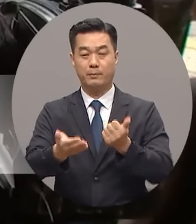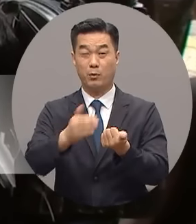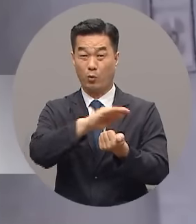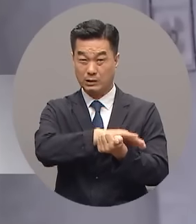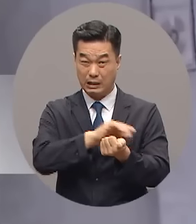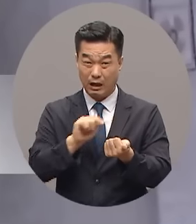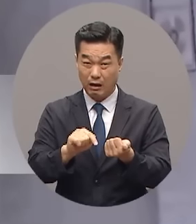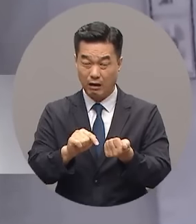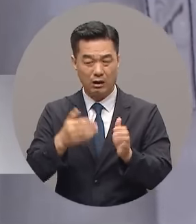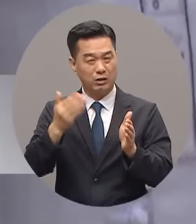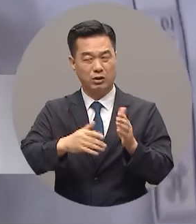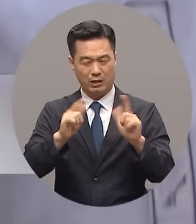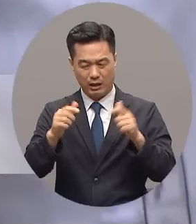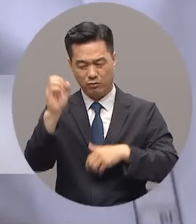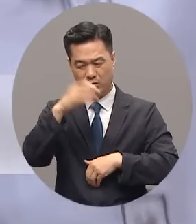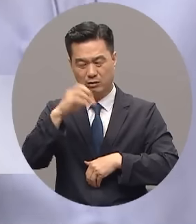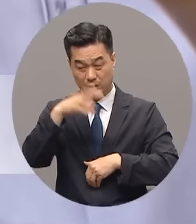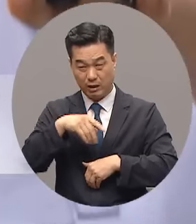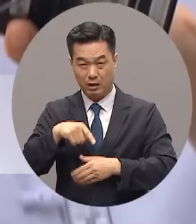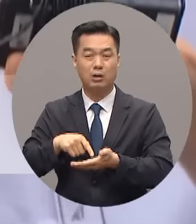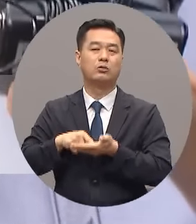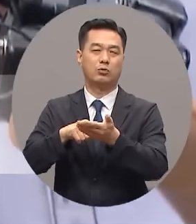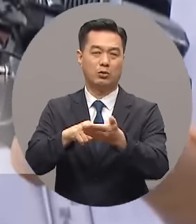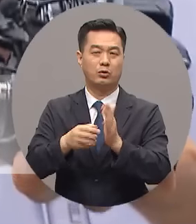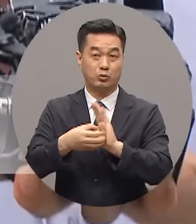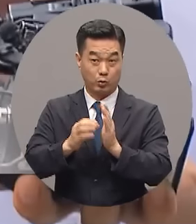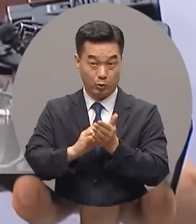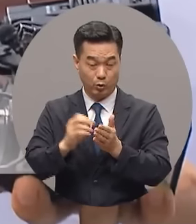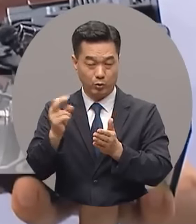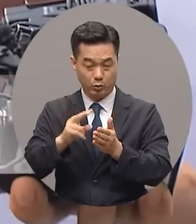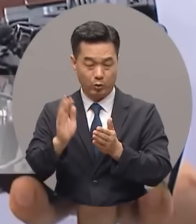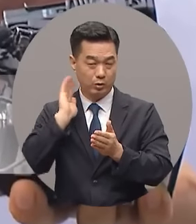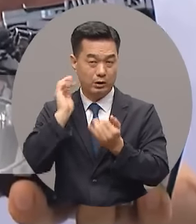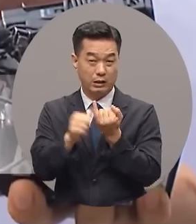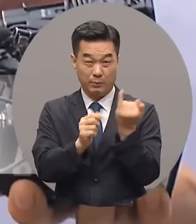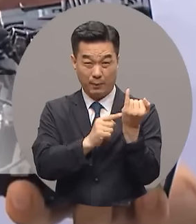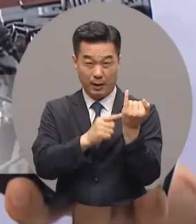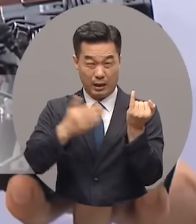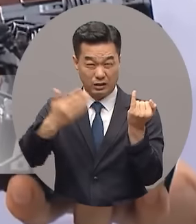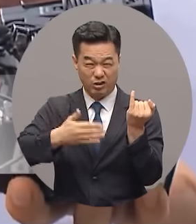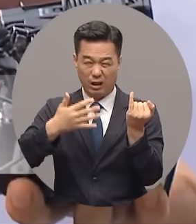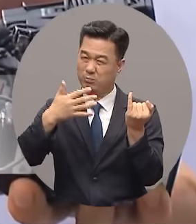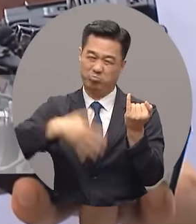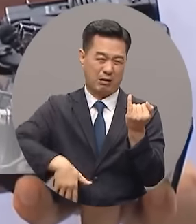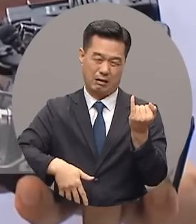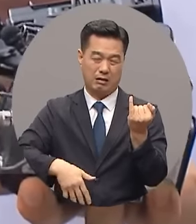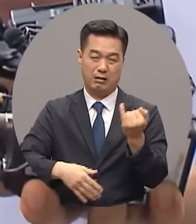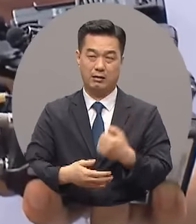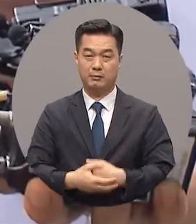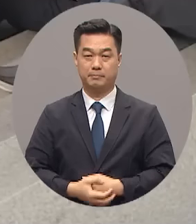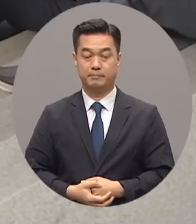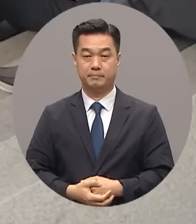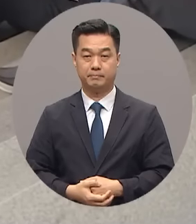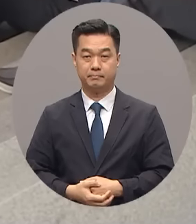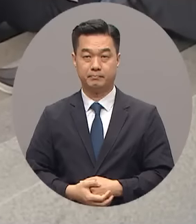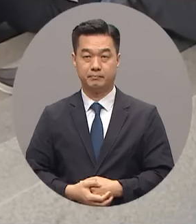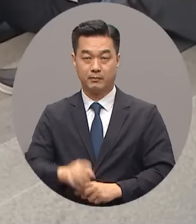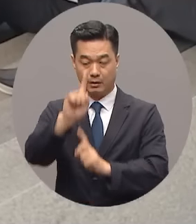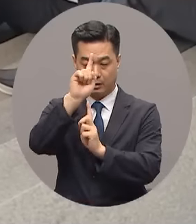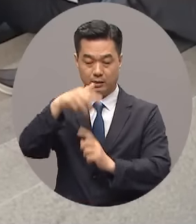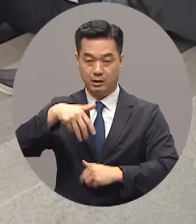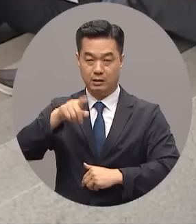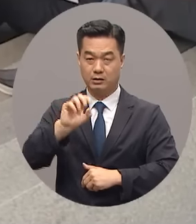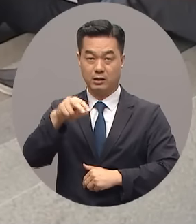청탁이 아닌 단순 민원 수준이거나 실제로 김여사에게 청탁이 전달되지 않았다는 입장입니다 이수지